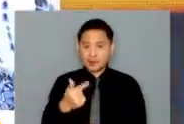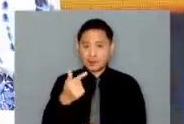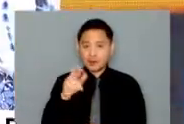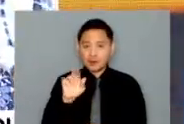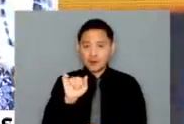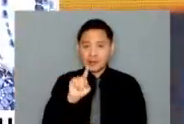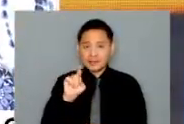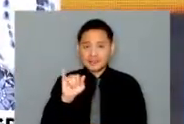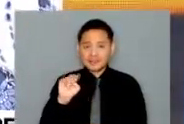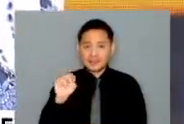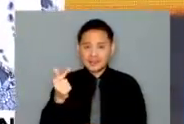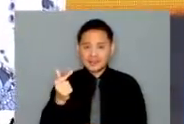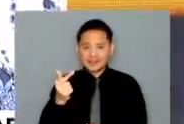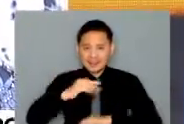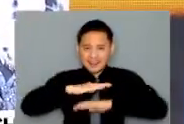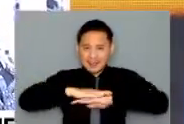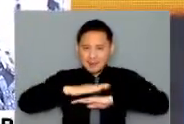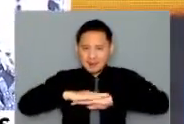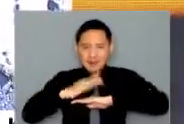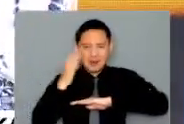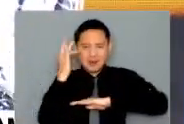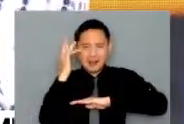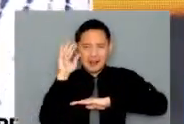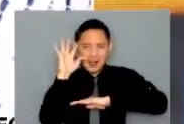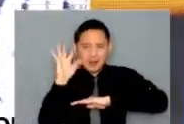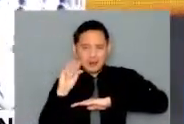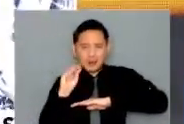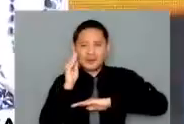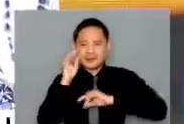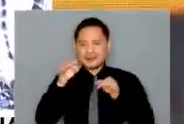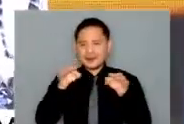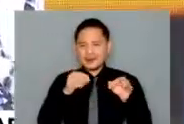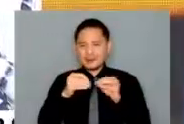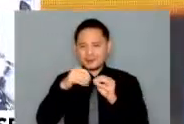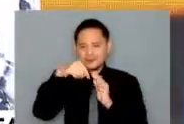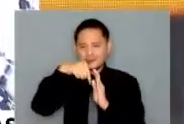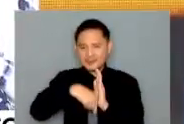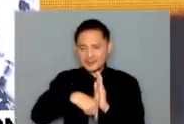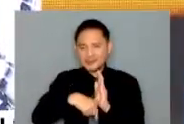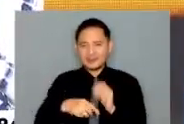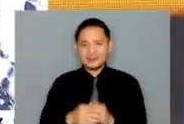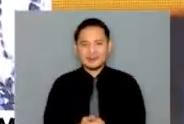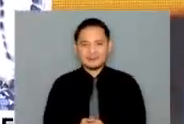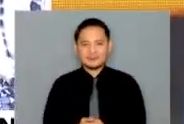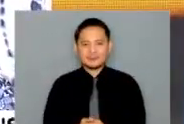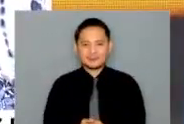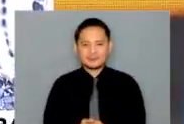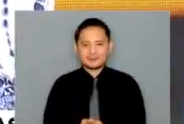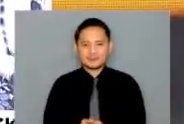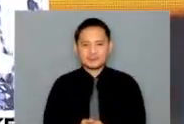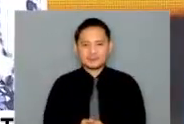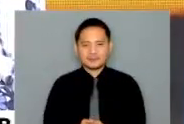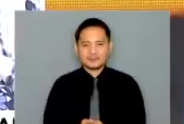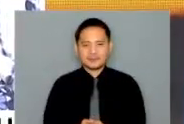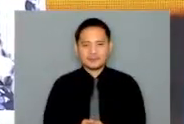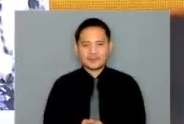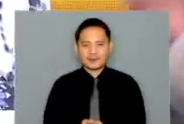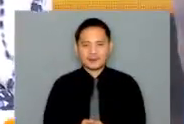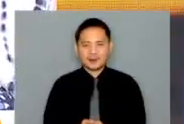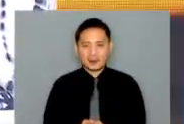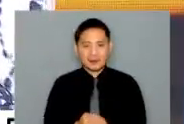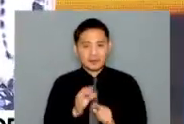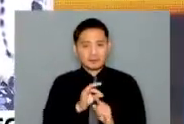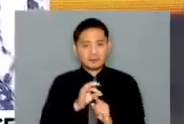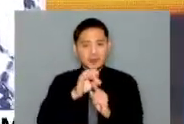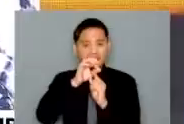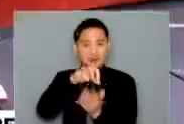ito. Yes. Alright, tawagin natin ang mga proprietors ng Patricia's Special Bibingka. Wow.